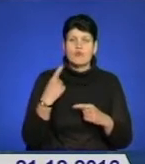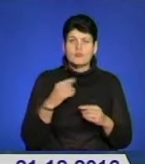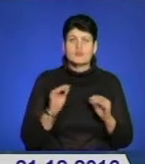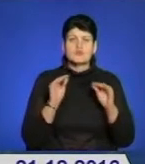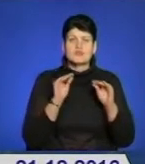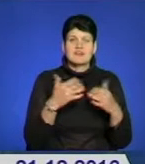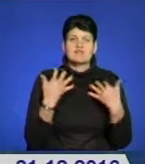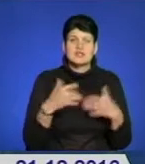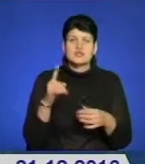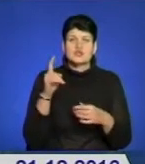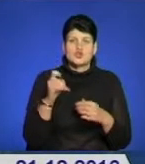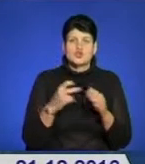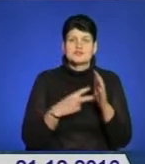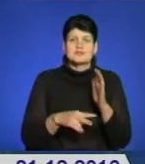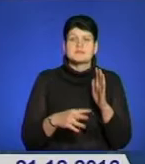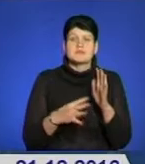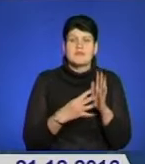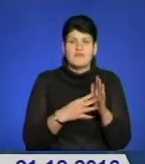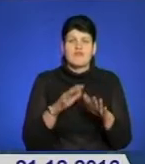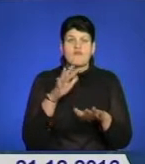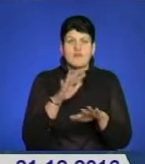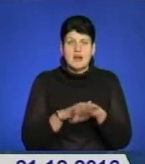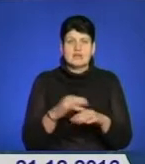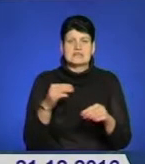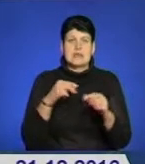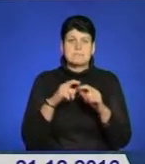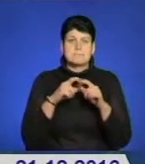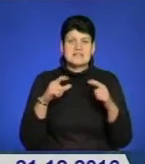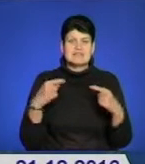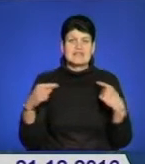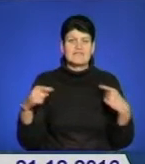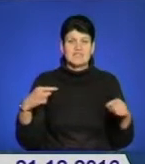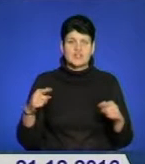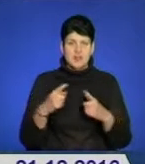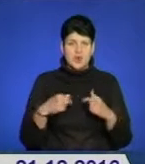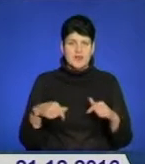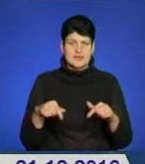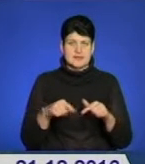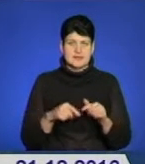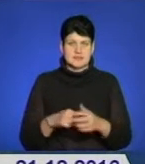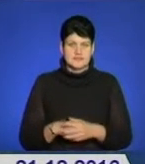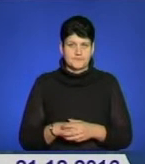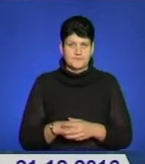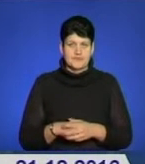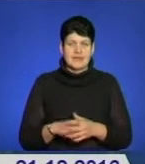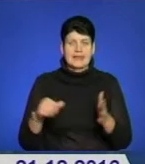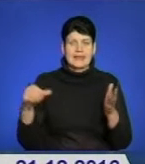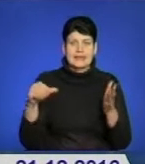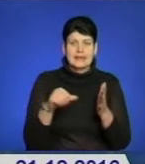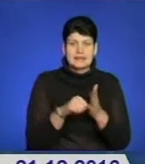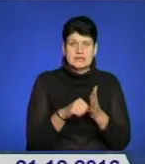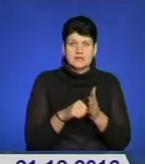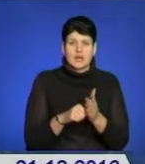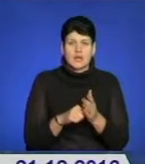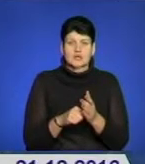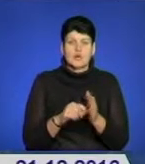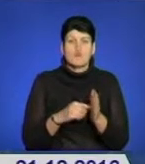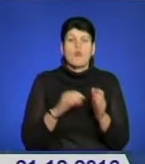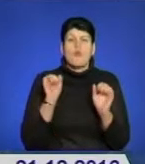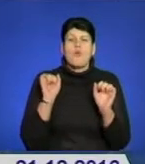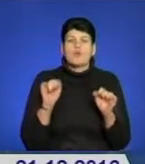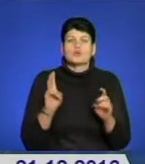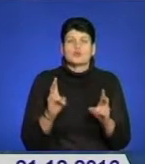уже 179 у банках, магазинах та інших організаціях та установах краю. Натиснути на тривожну кнопку може